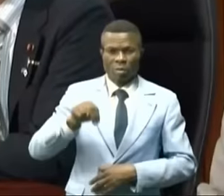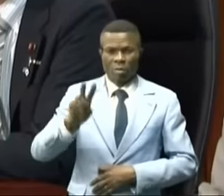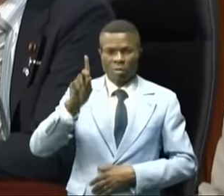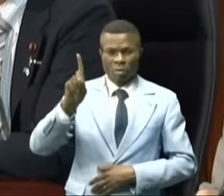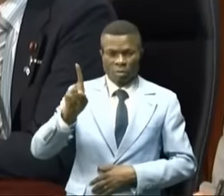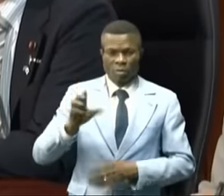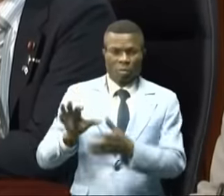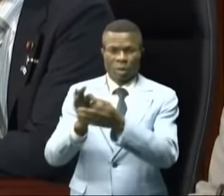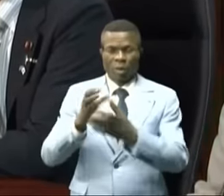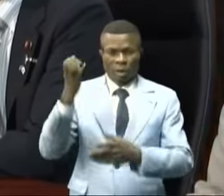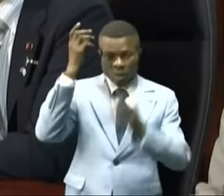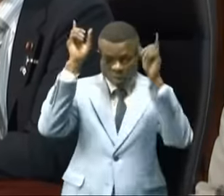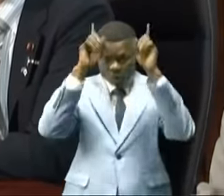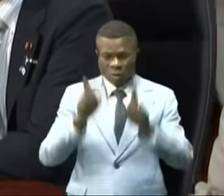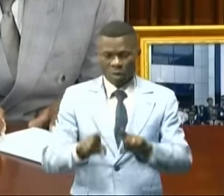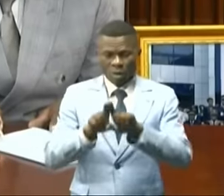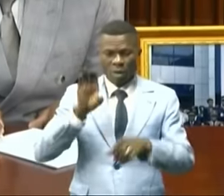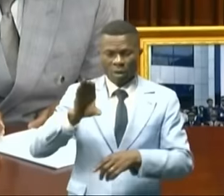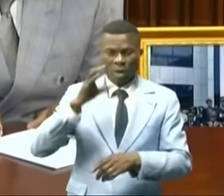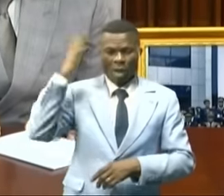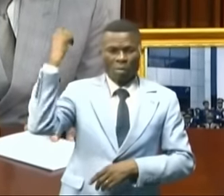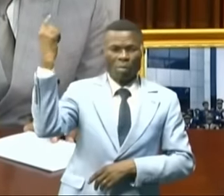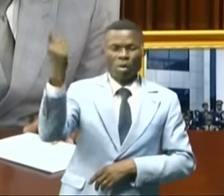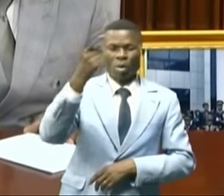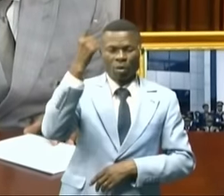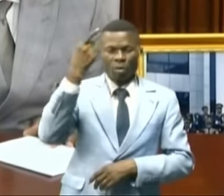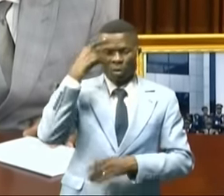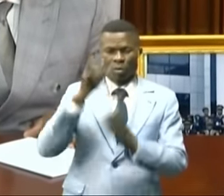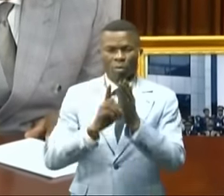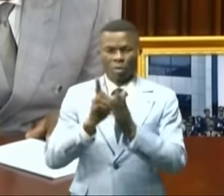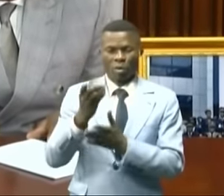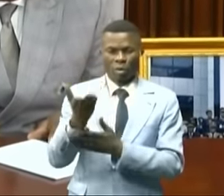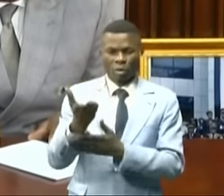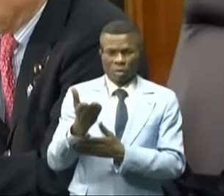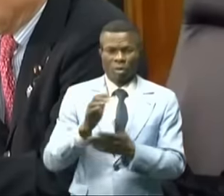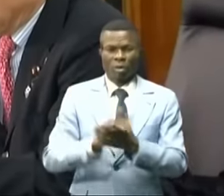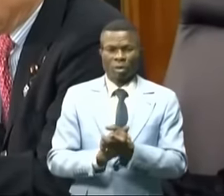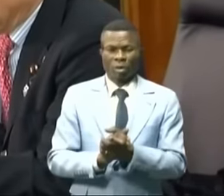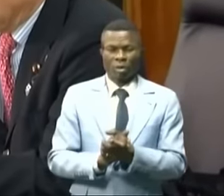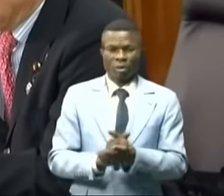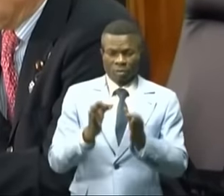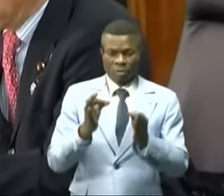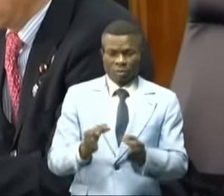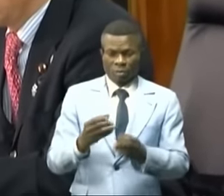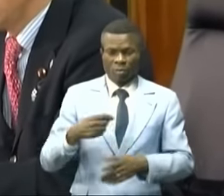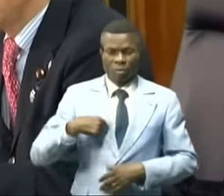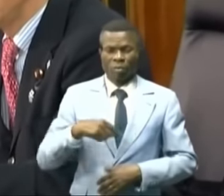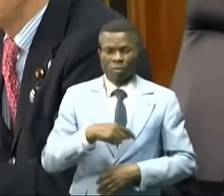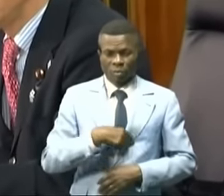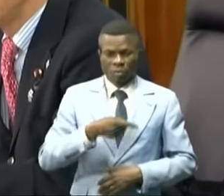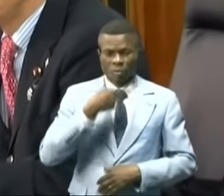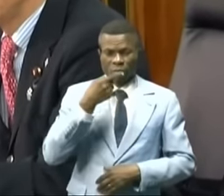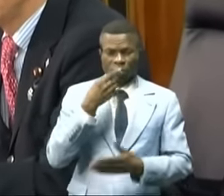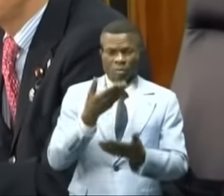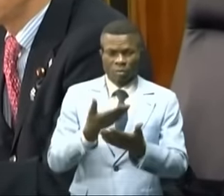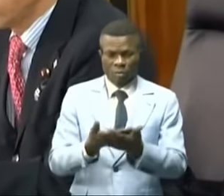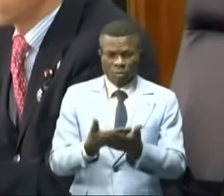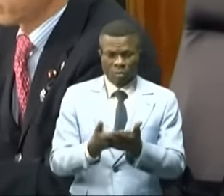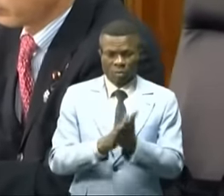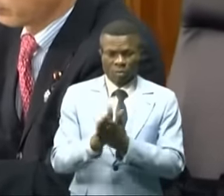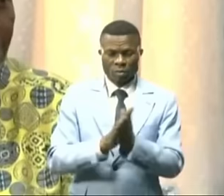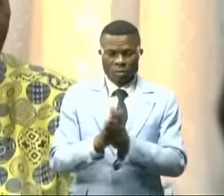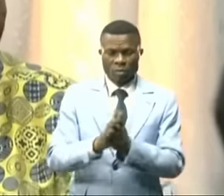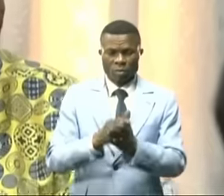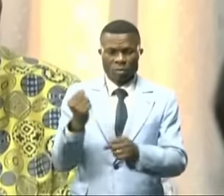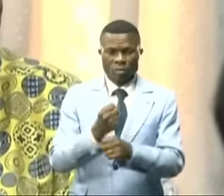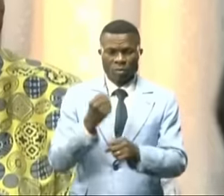l'Union africaine et la Banque mondiale ainsi que la société civile et le secteur privé. Les parlementaires japonais ont émis le souhait de travailler